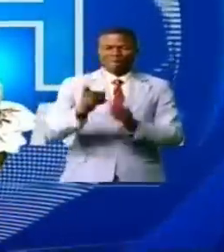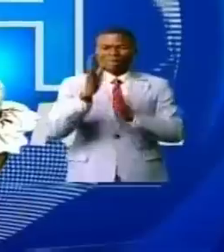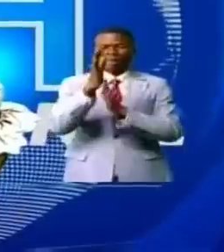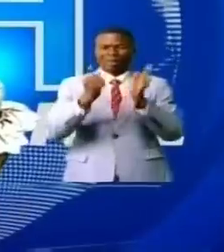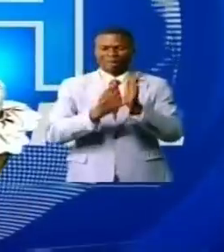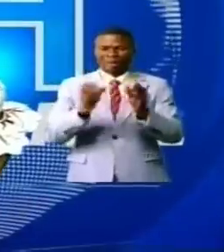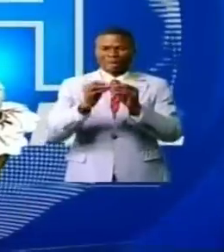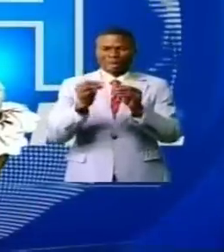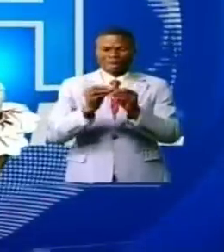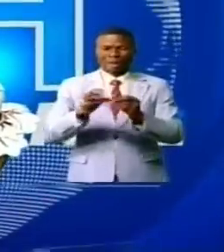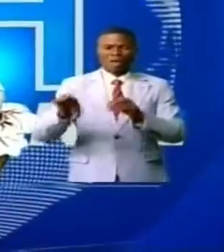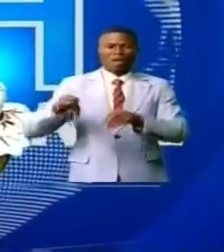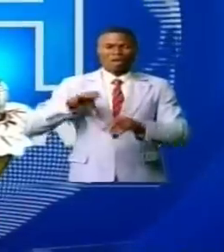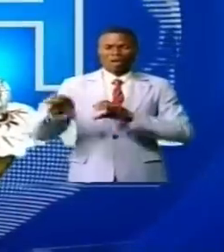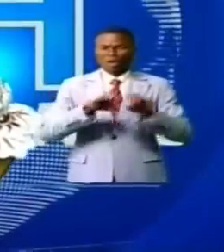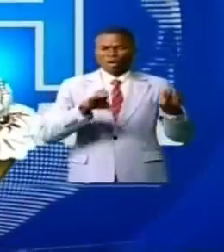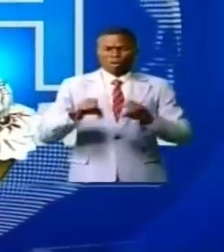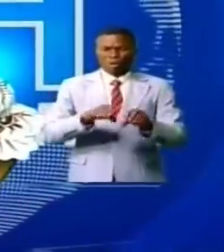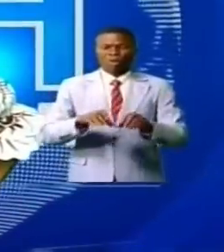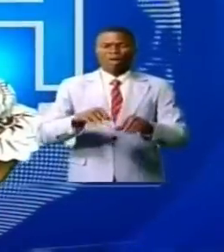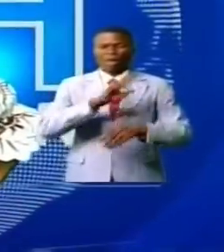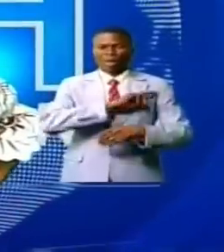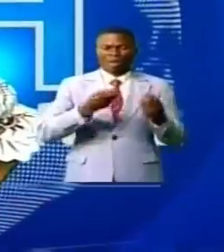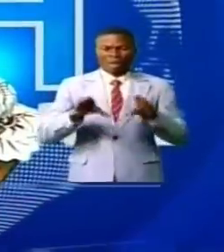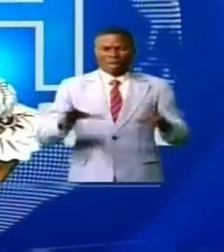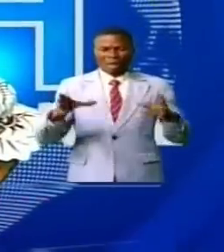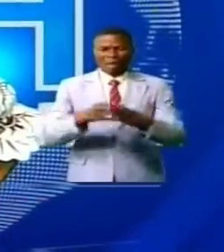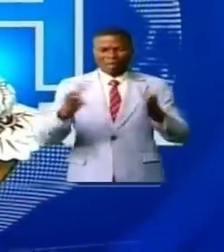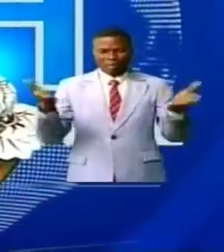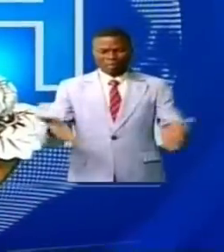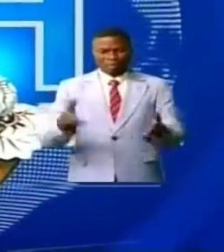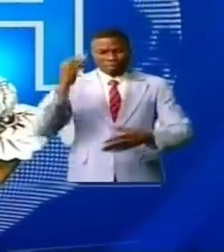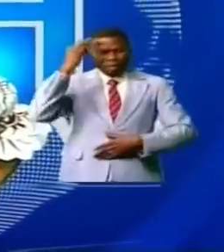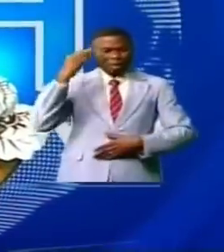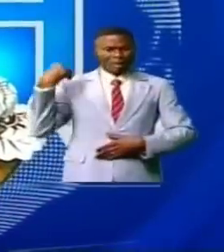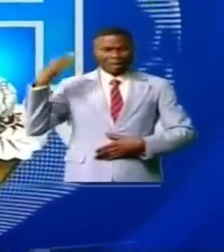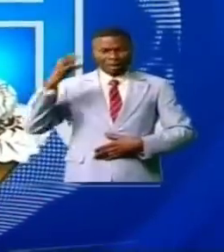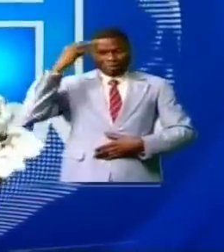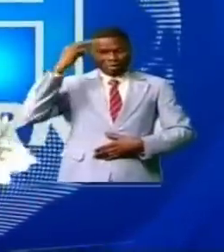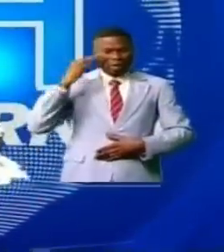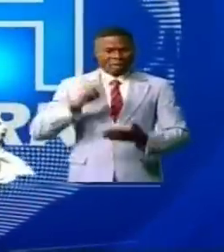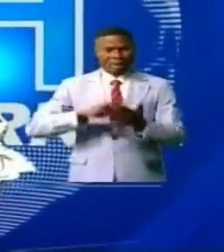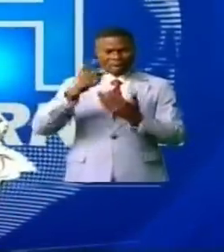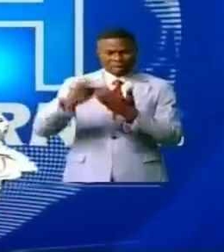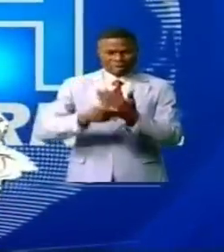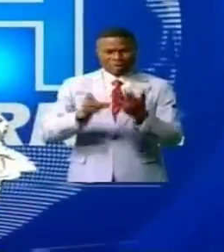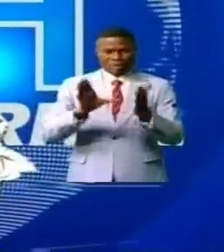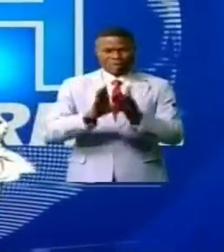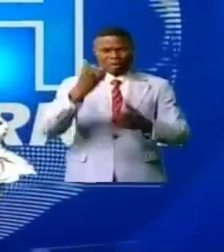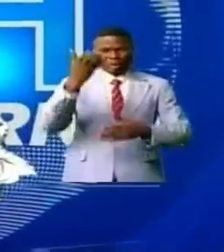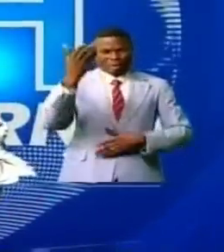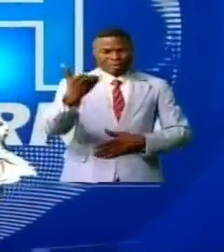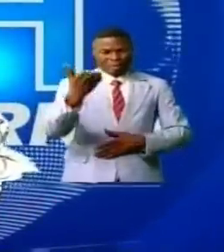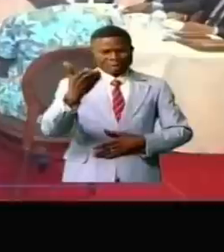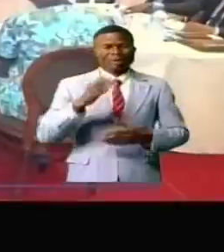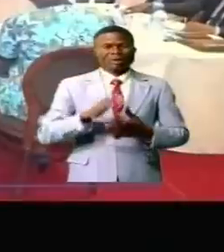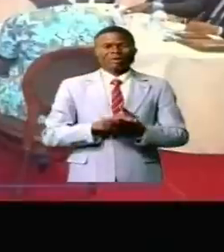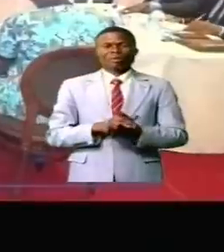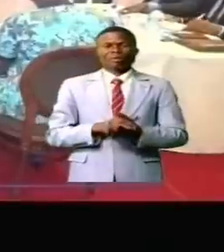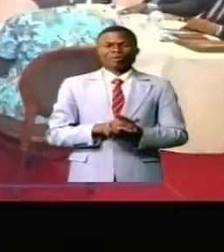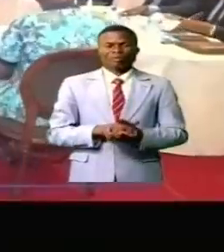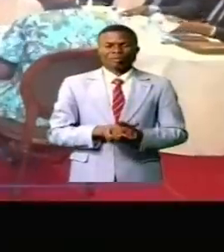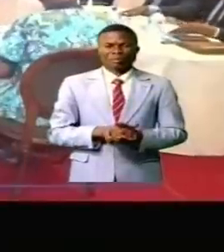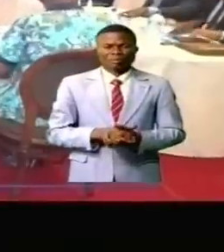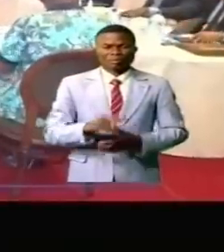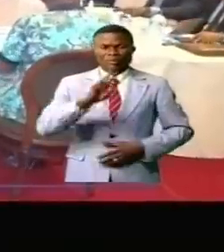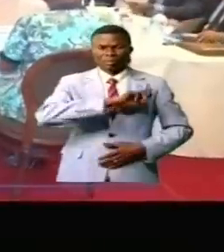du comité exécutif de l'ITE RDC en présence du ministre d'État, ministre du Plan Christian Mwando Simba. Peggy Mukunda.